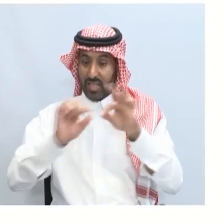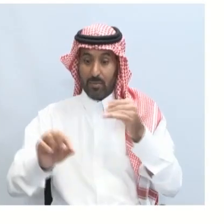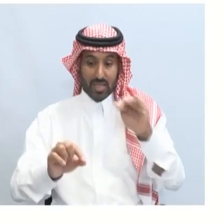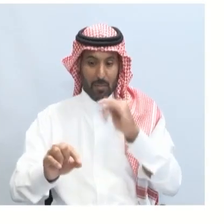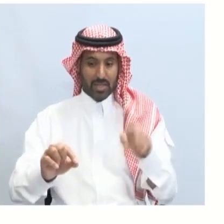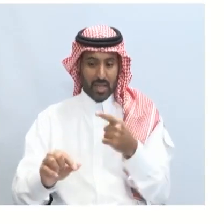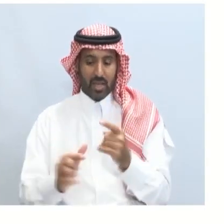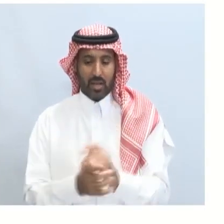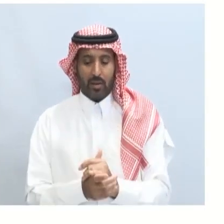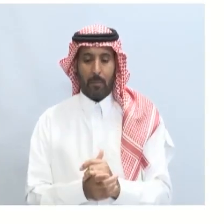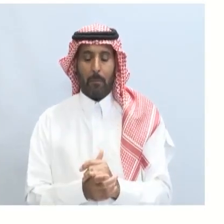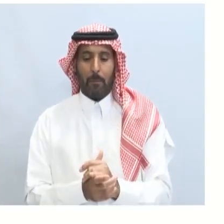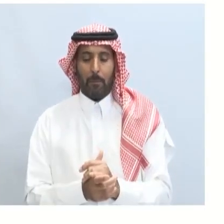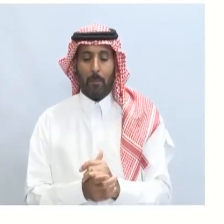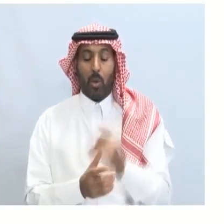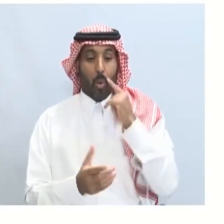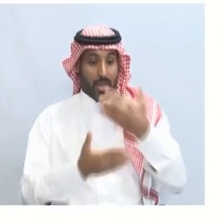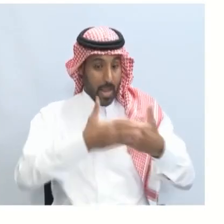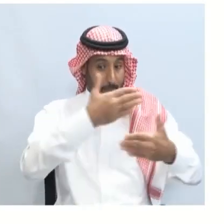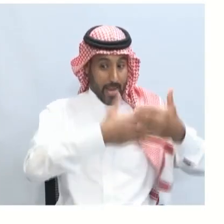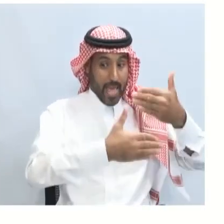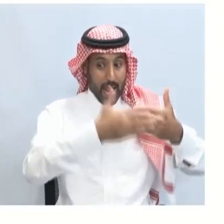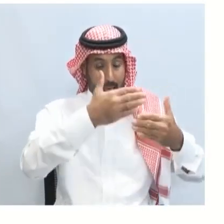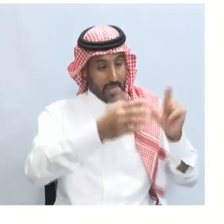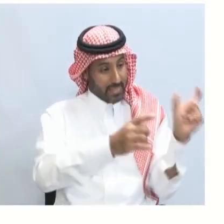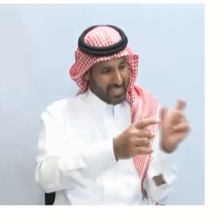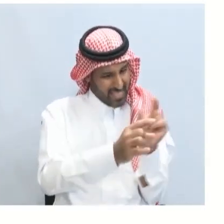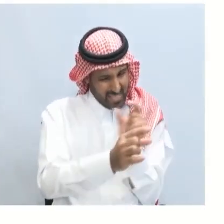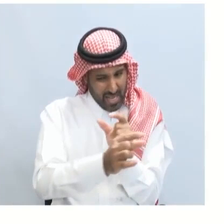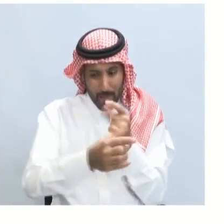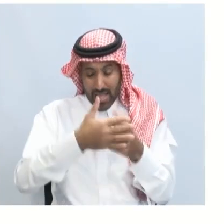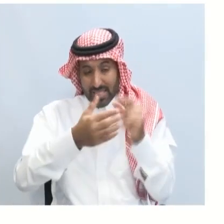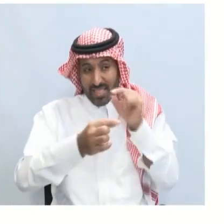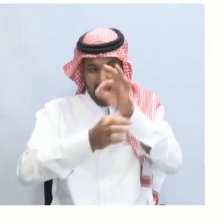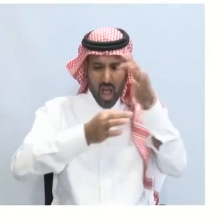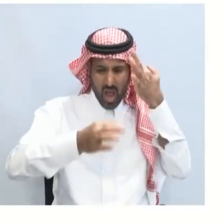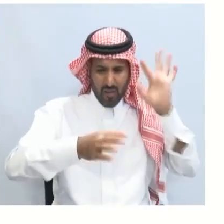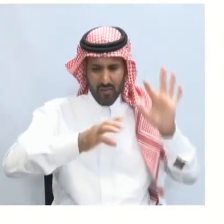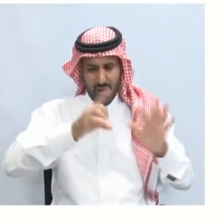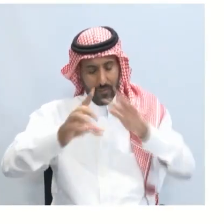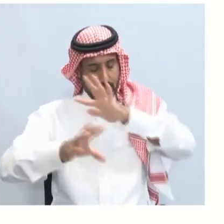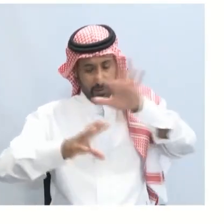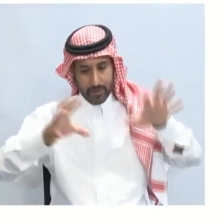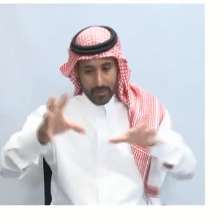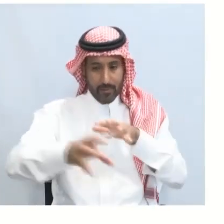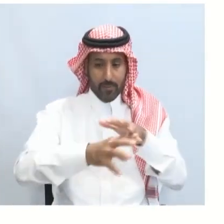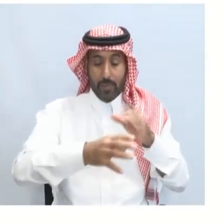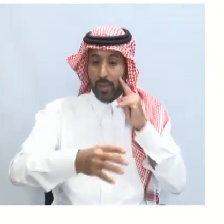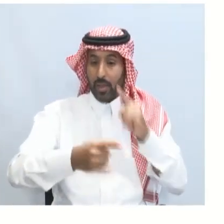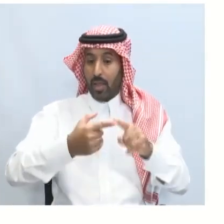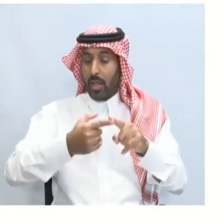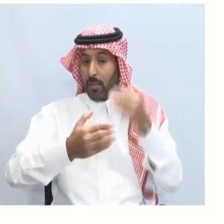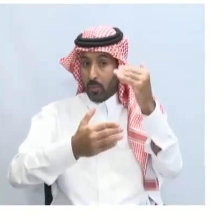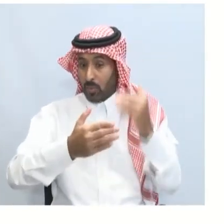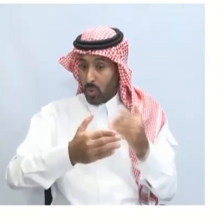الصحيحه فيما يلي هي وحدات البناء الاساسيه للماده تتحرك في درجات حريه مختلفه من